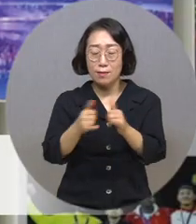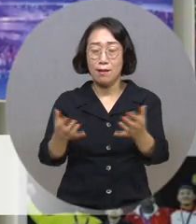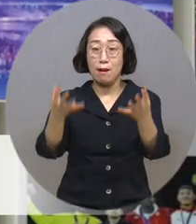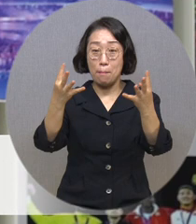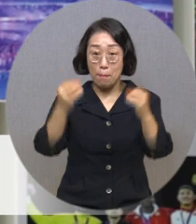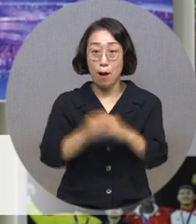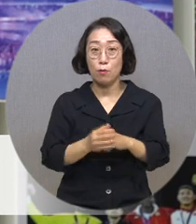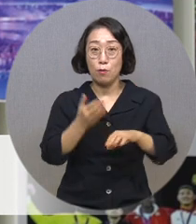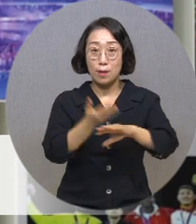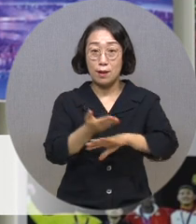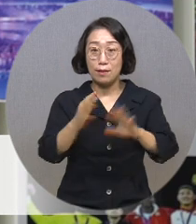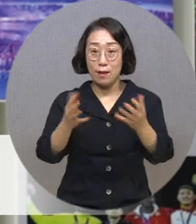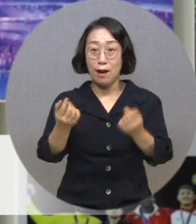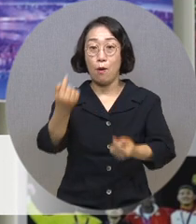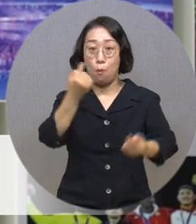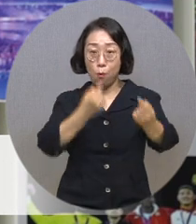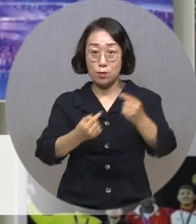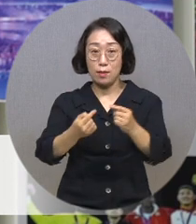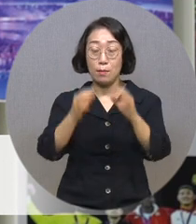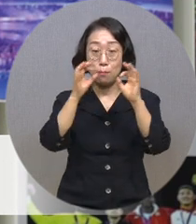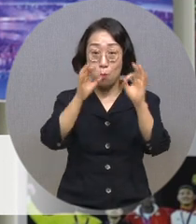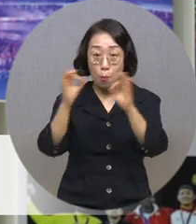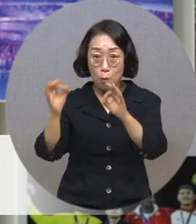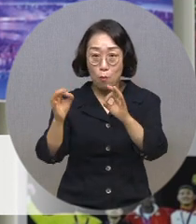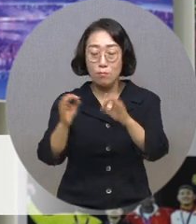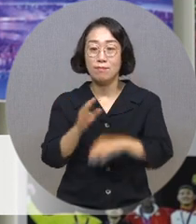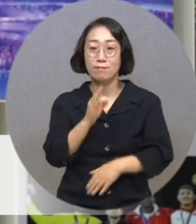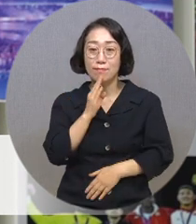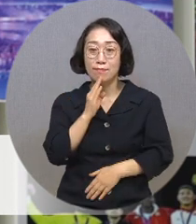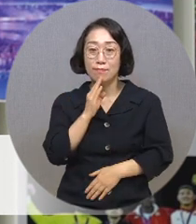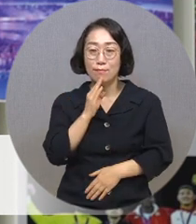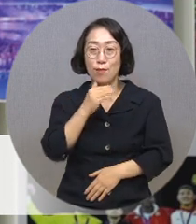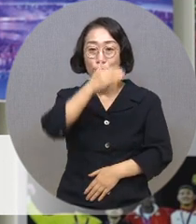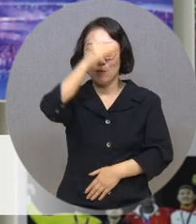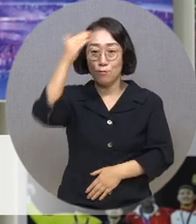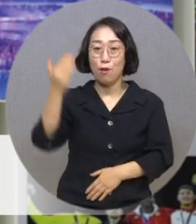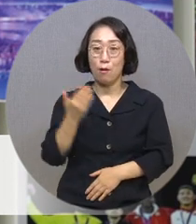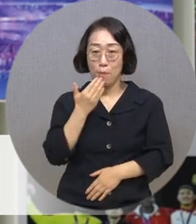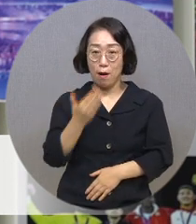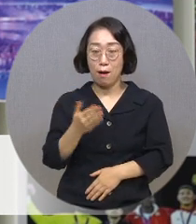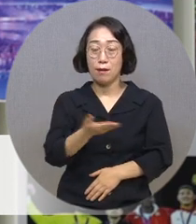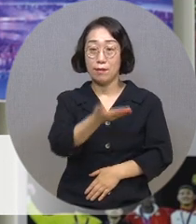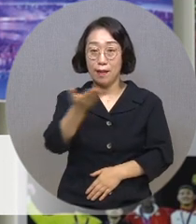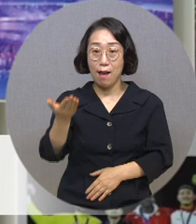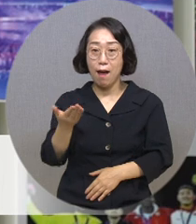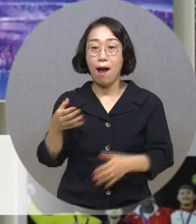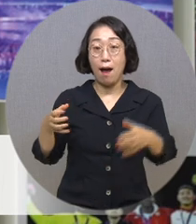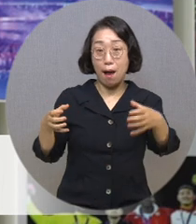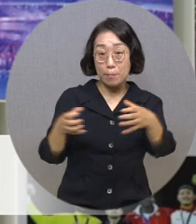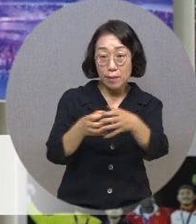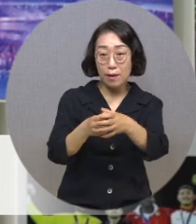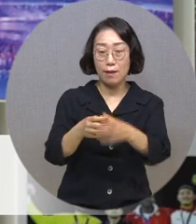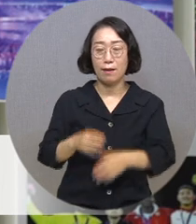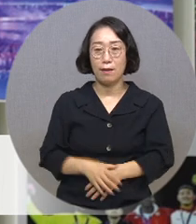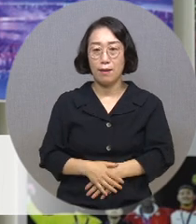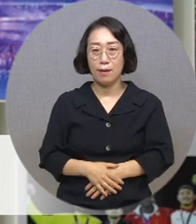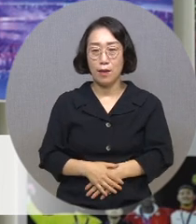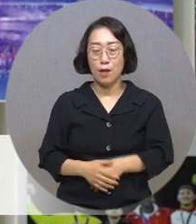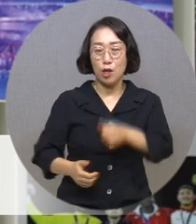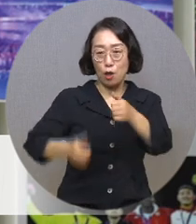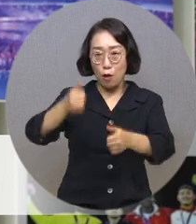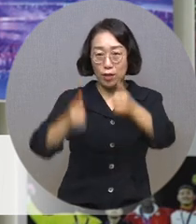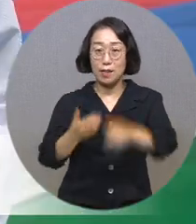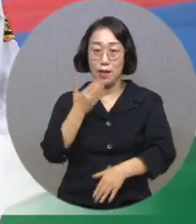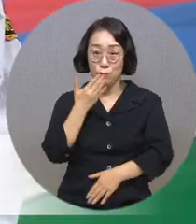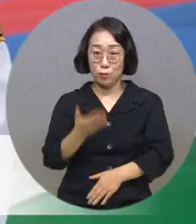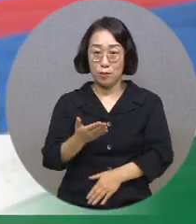다른 나라에서 온 사람들도 많아서 다른 사람들도 하는 거 볼 수 있고 다른 사람들과 같이 경기할 수 있고